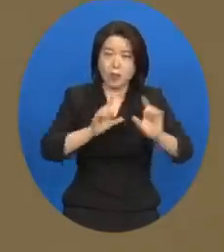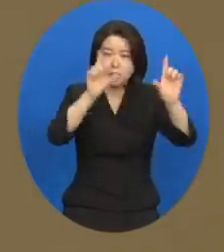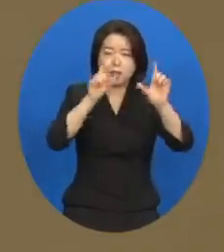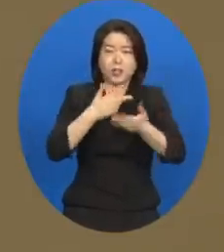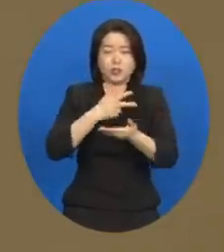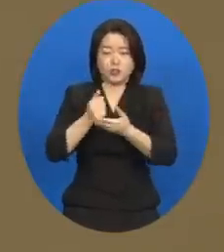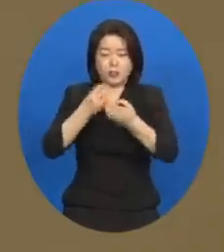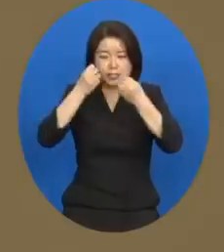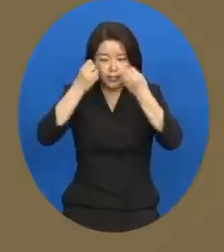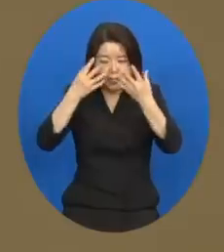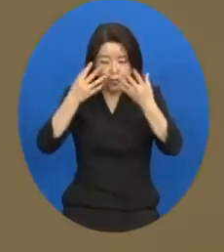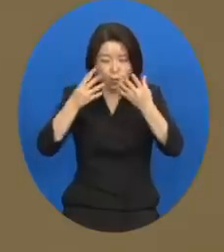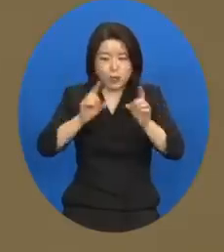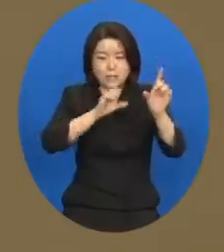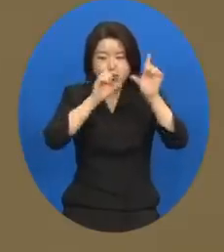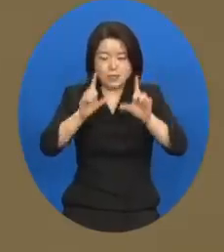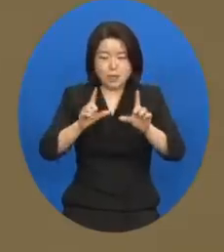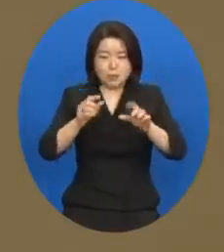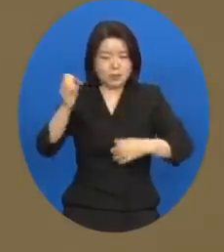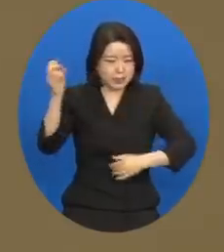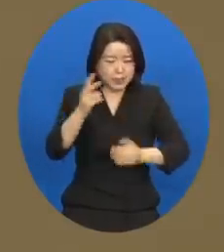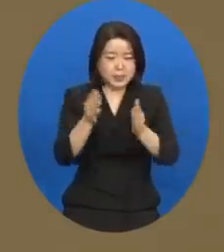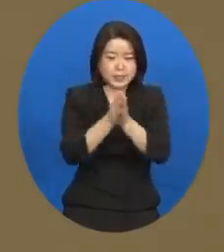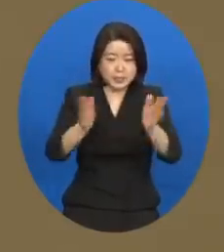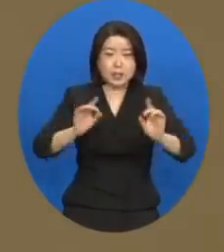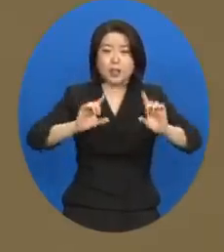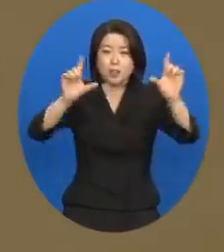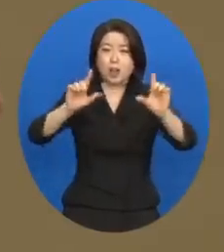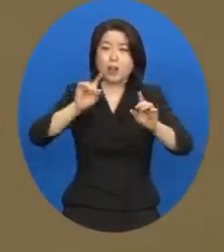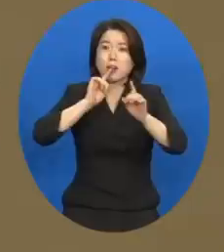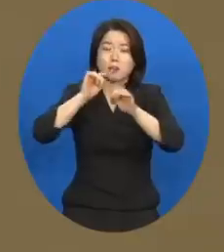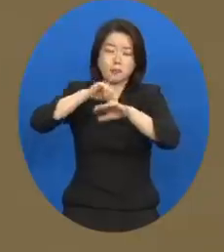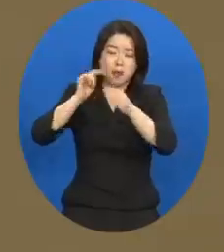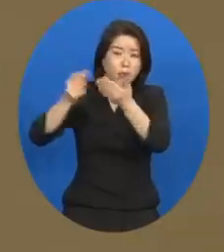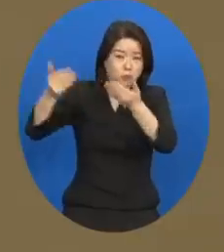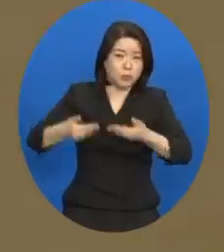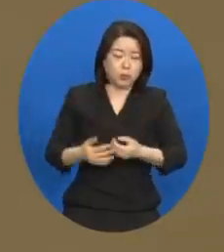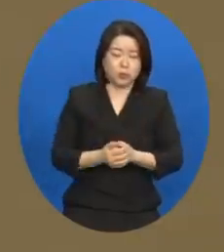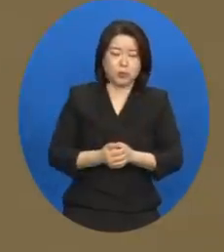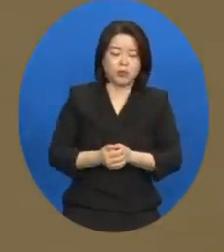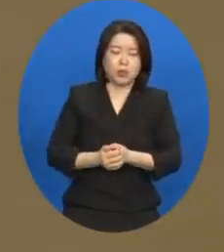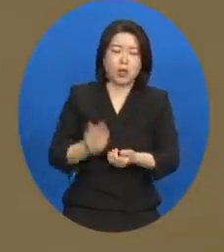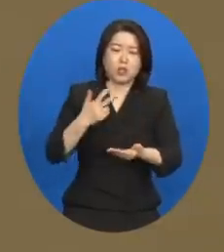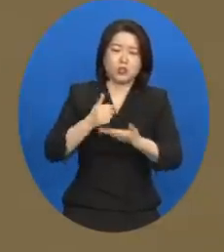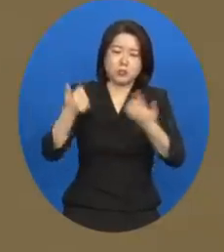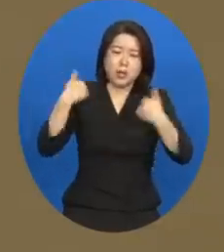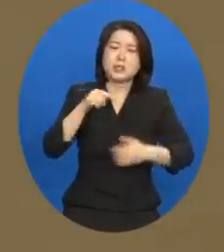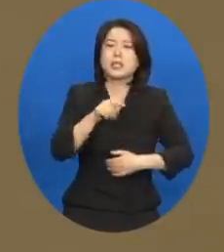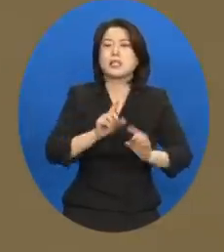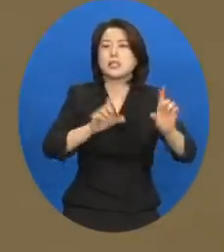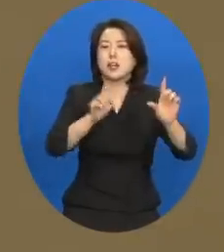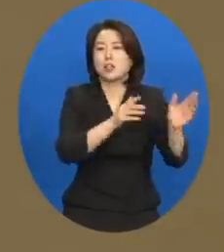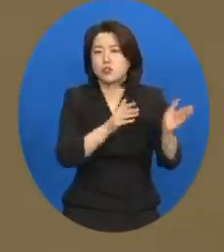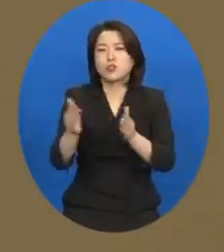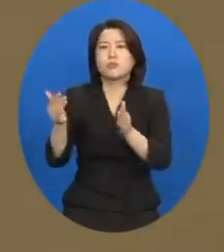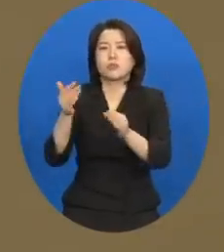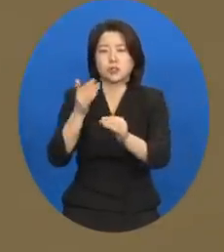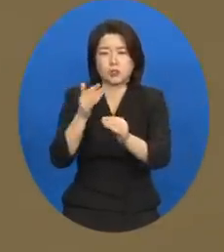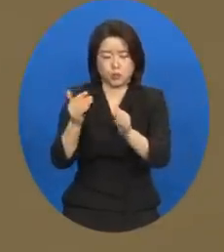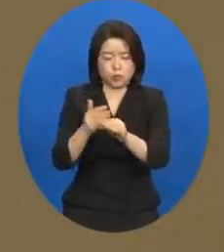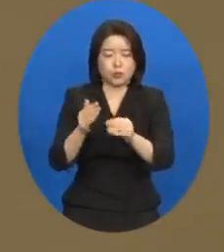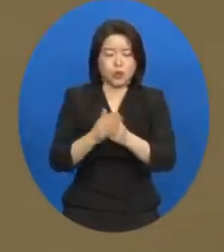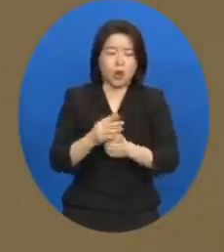삶을 다시 시작한 날이라는 것입니다. 주님은 언제나 그날을 준비하고 계셨습니다. 그제도 어제도